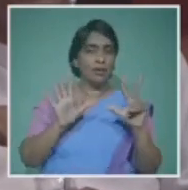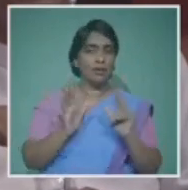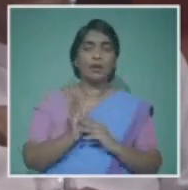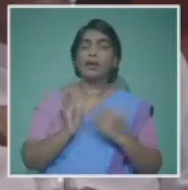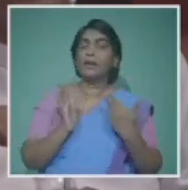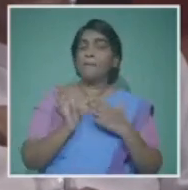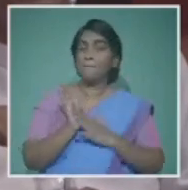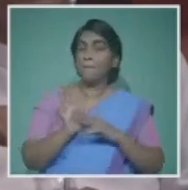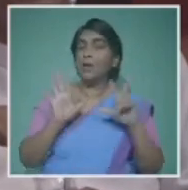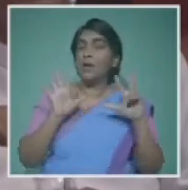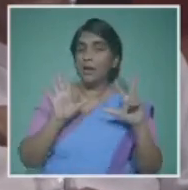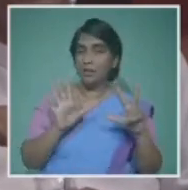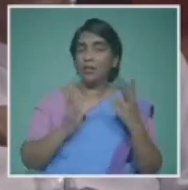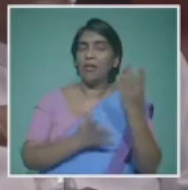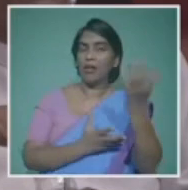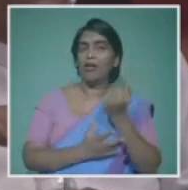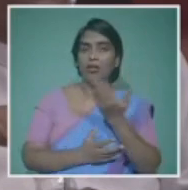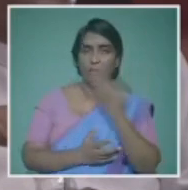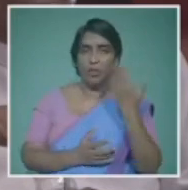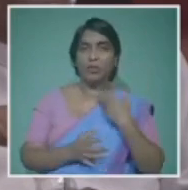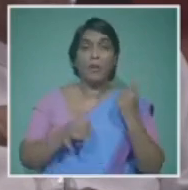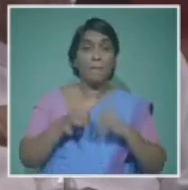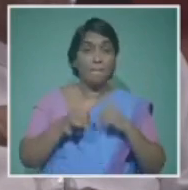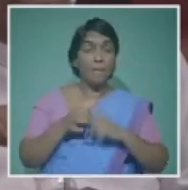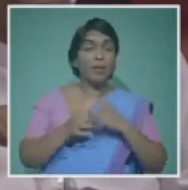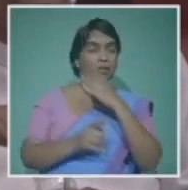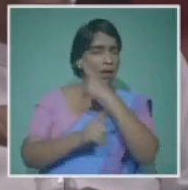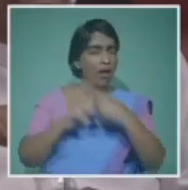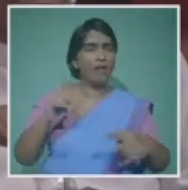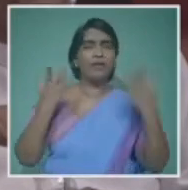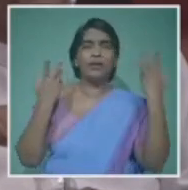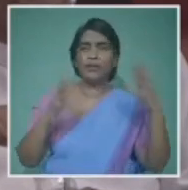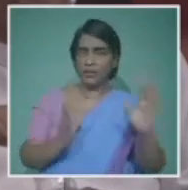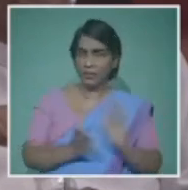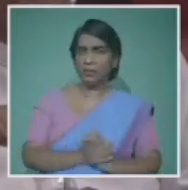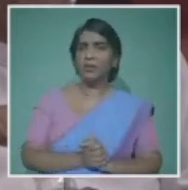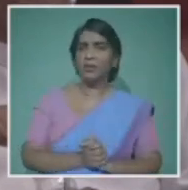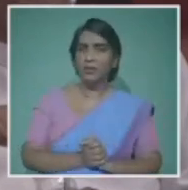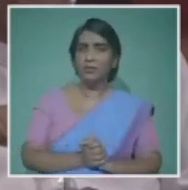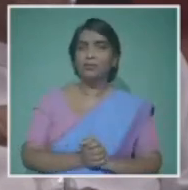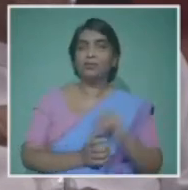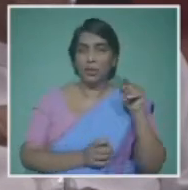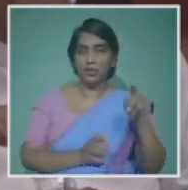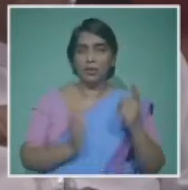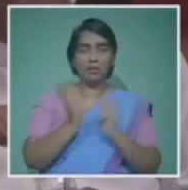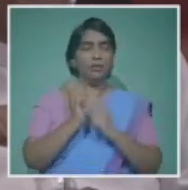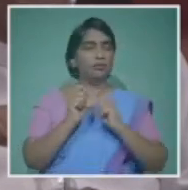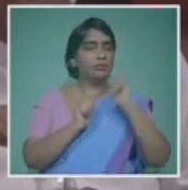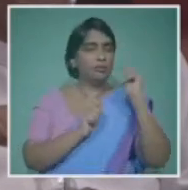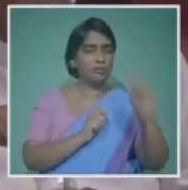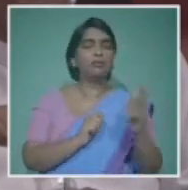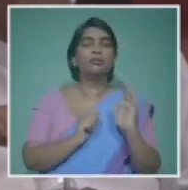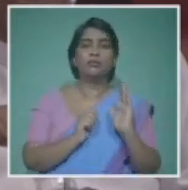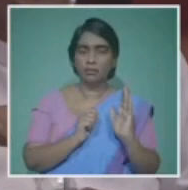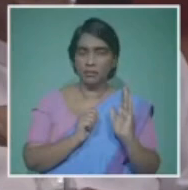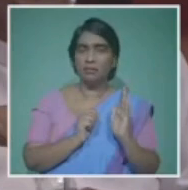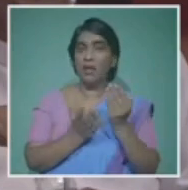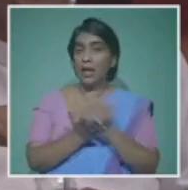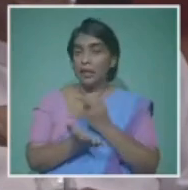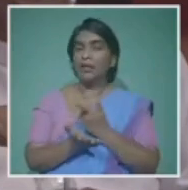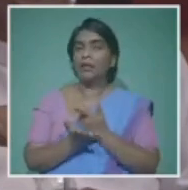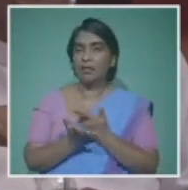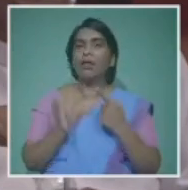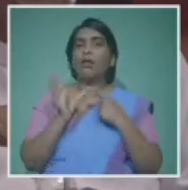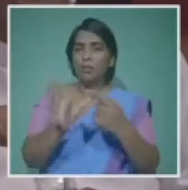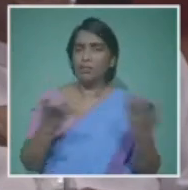billion, apa itu karnya pulang? Itu apa persisnya bahagia kibarai, bahagia kibarai. Itu orang naiknya mana orang tinggi terai. Itu orang kata